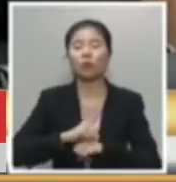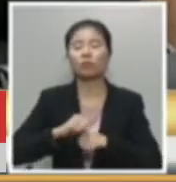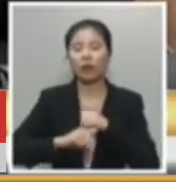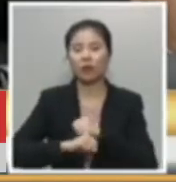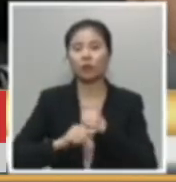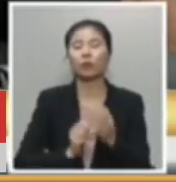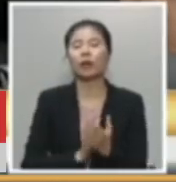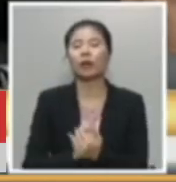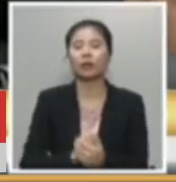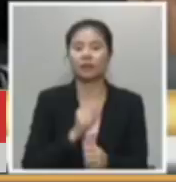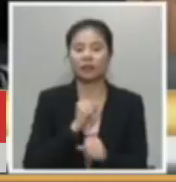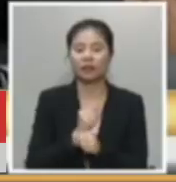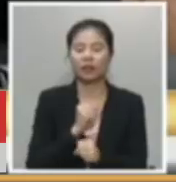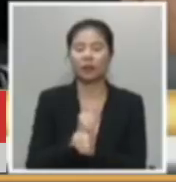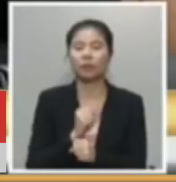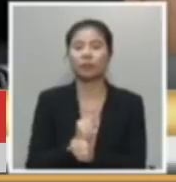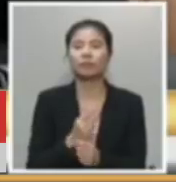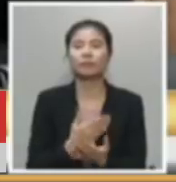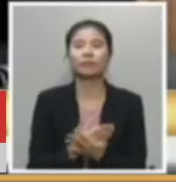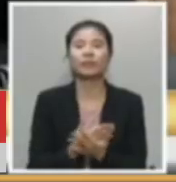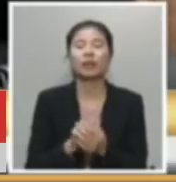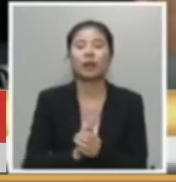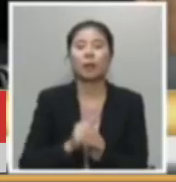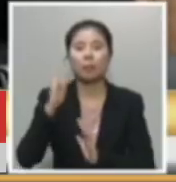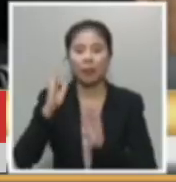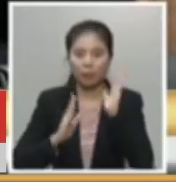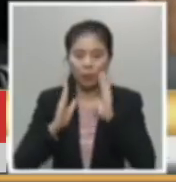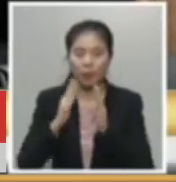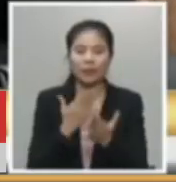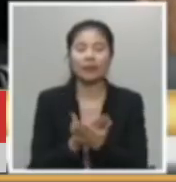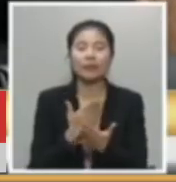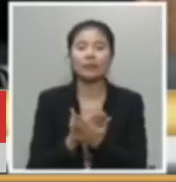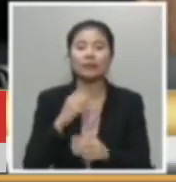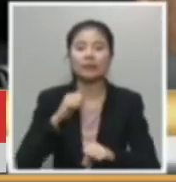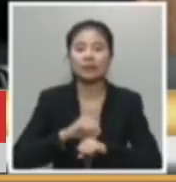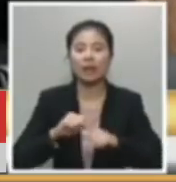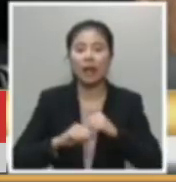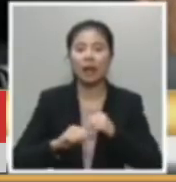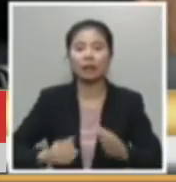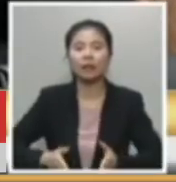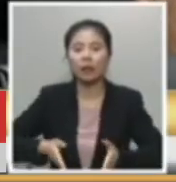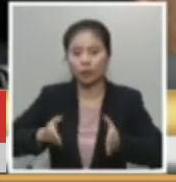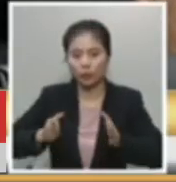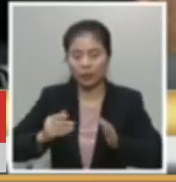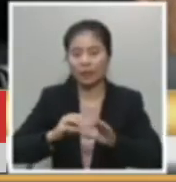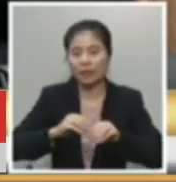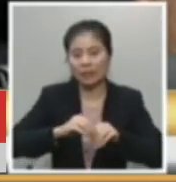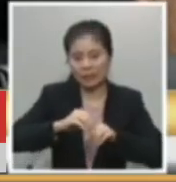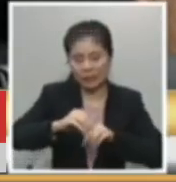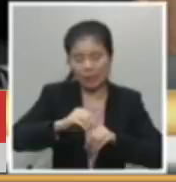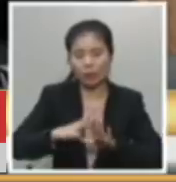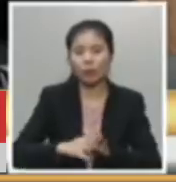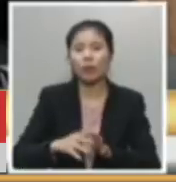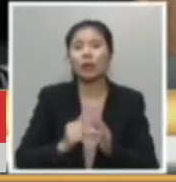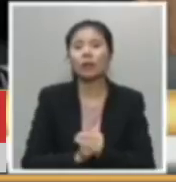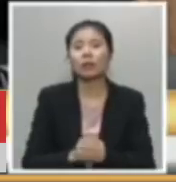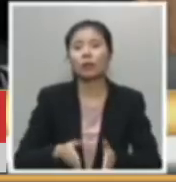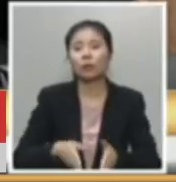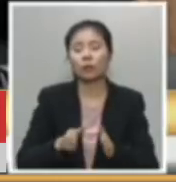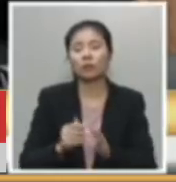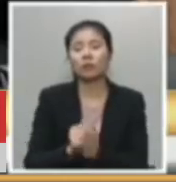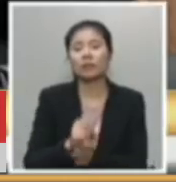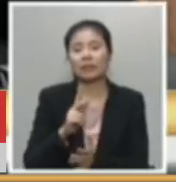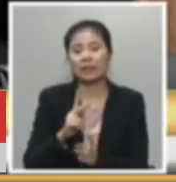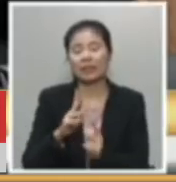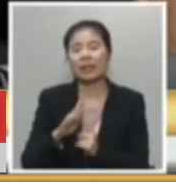กาศประกวดราคาจ้างโครงการก่อสร้างถนนนะครับเชื่อมกาญจนาภิเษกกับพุทธมณฑลสาย2โ